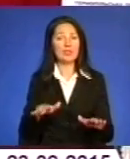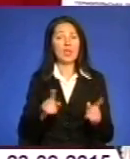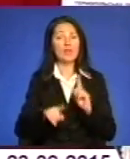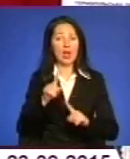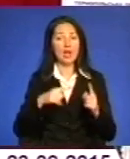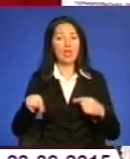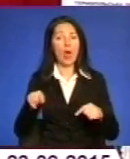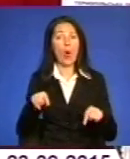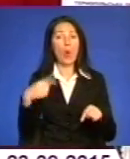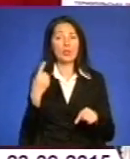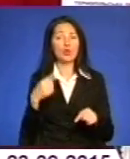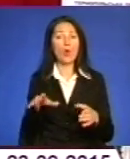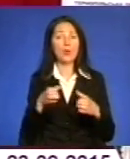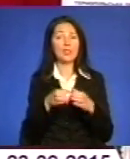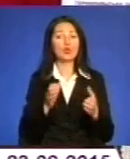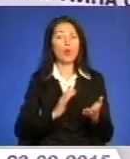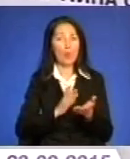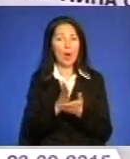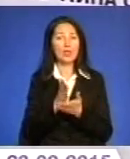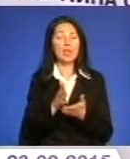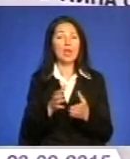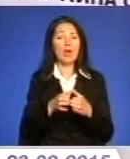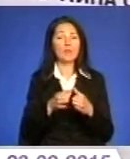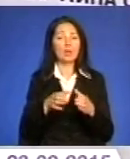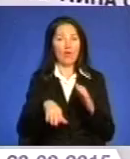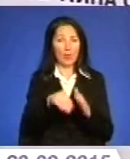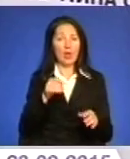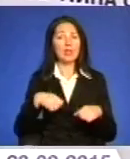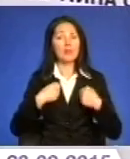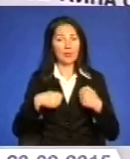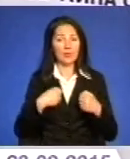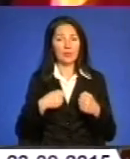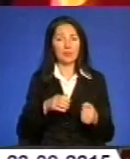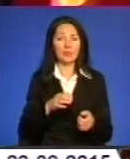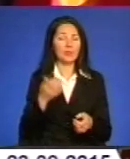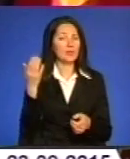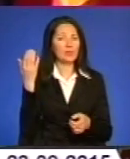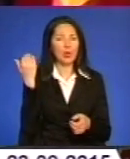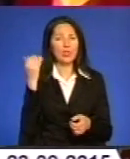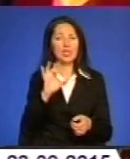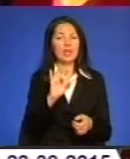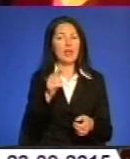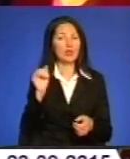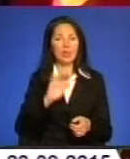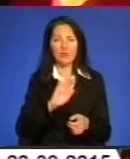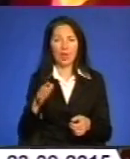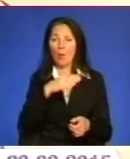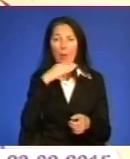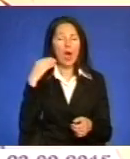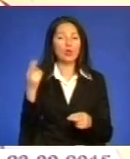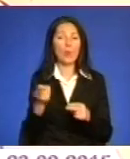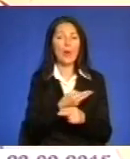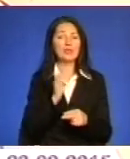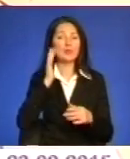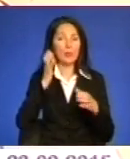партії обирали ретельно. Жодних одіозних осіб чи колишніх регіоналів. Багато безпартійних та нових людей у політиці